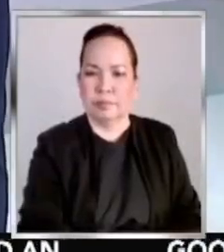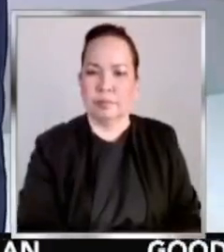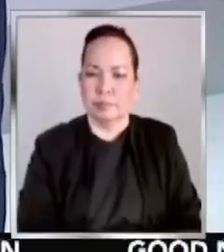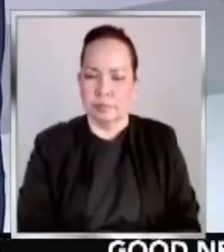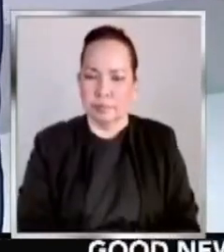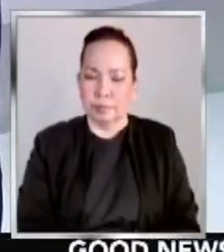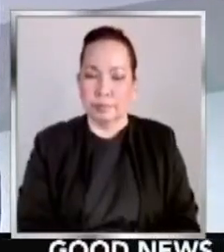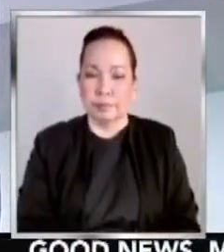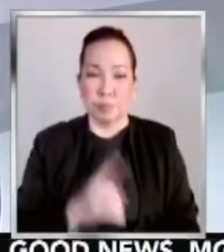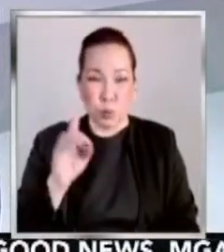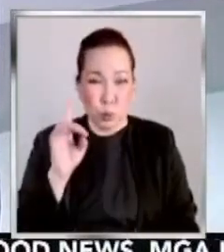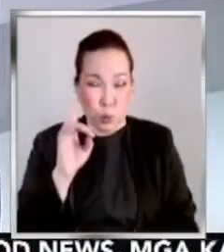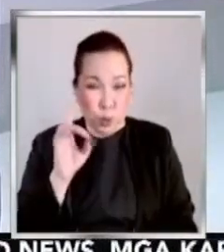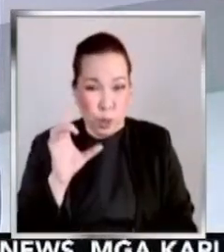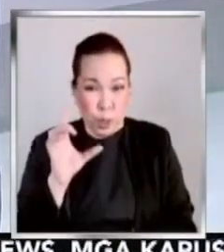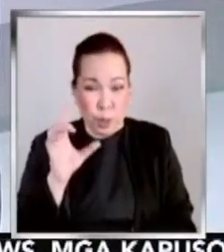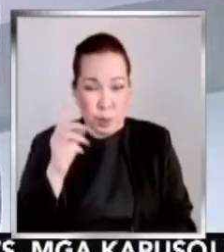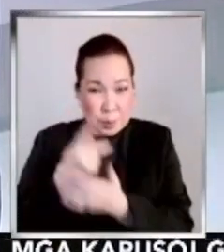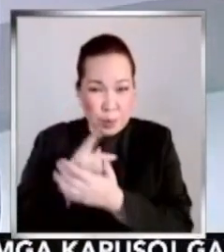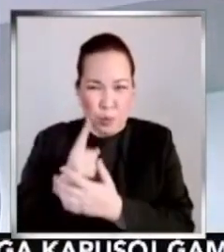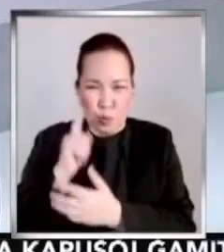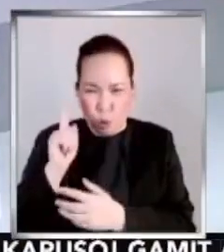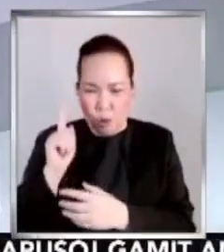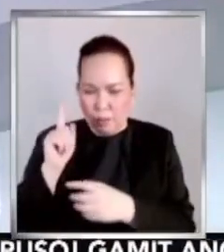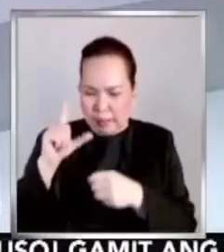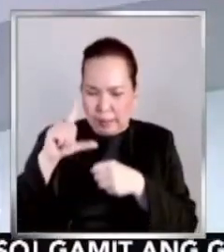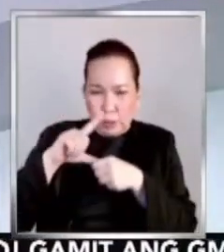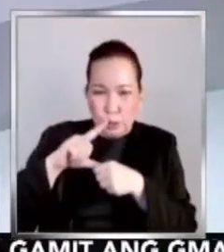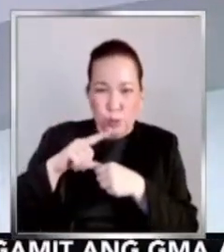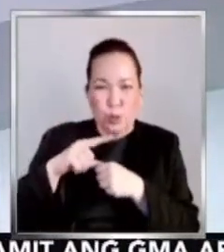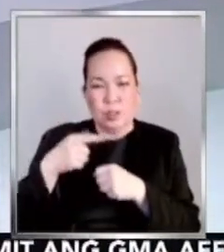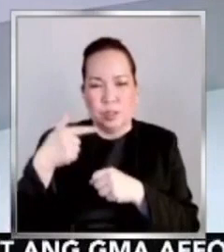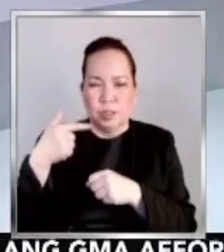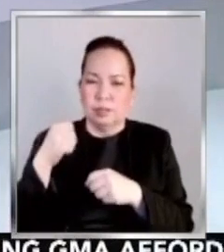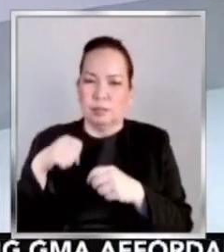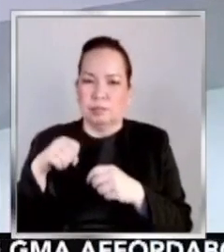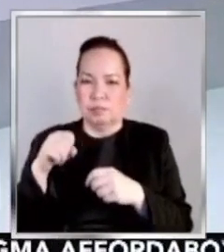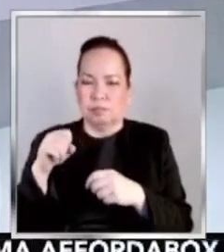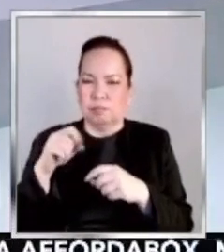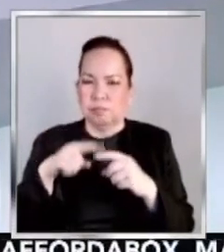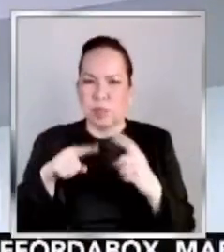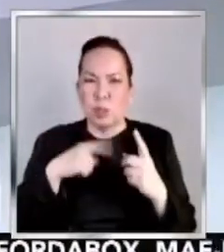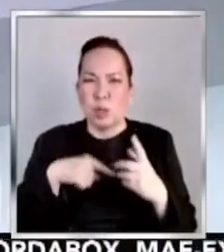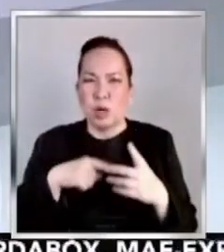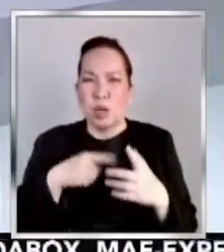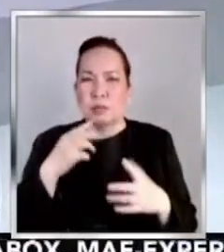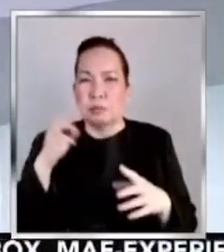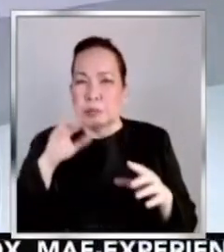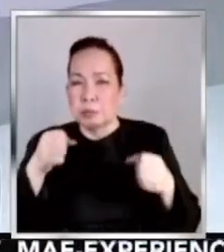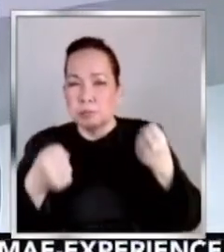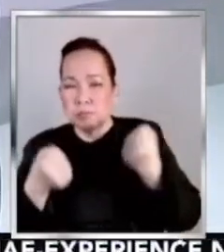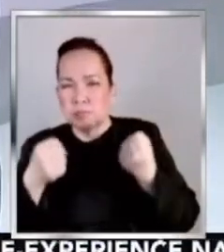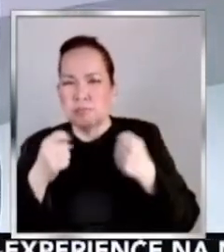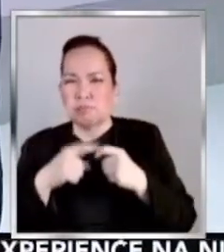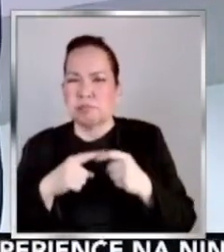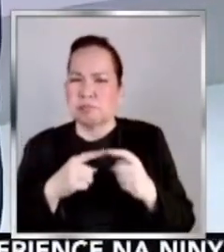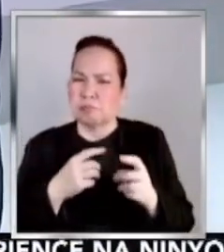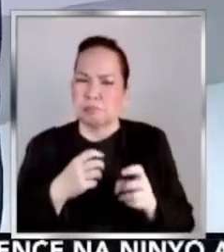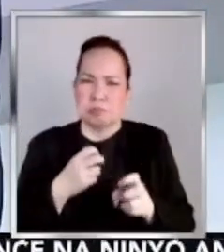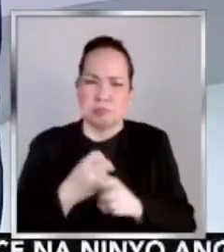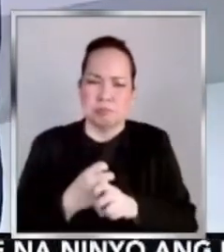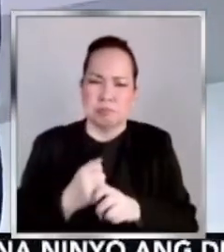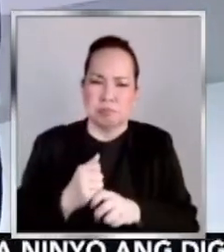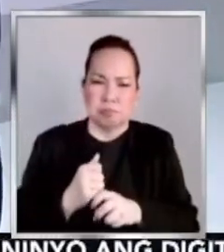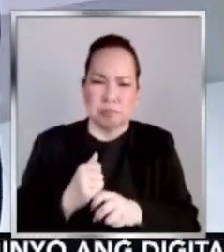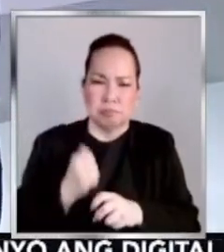100 piso kada litrong petrolyo. Ang bangungutayan sa mga motorista hindi raw malayong mangyari ayon mismo sa Energy Department kahit para